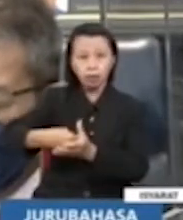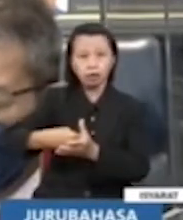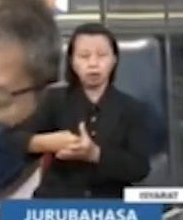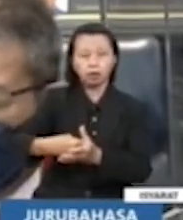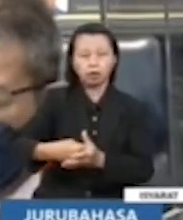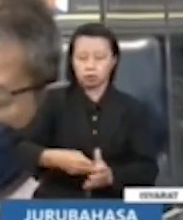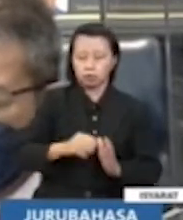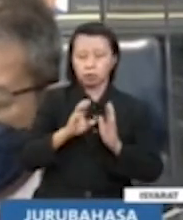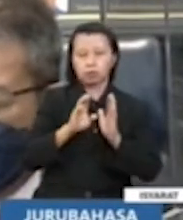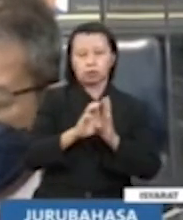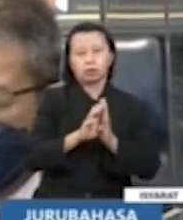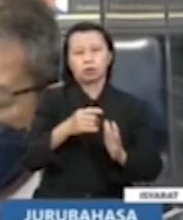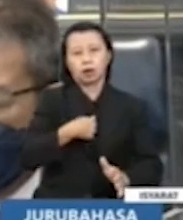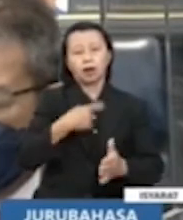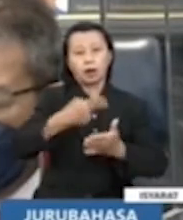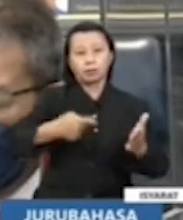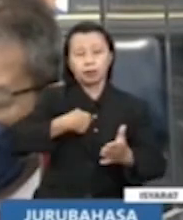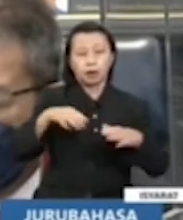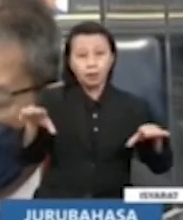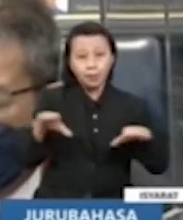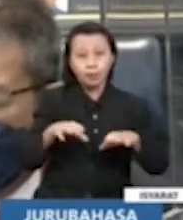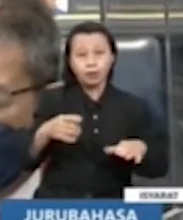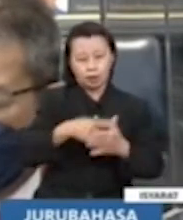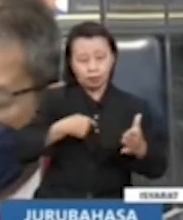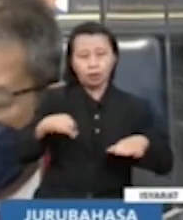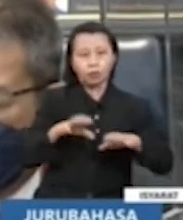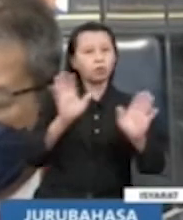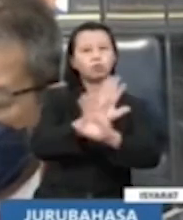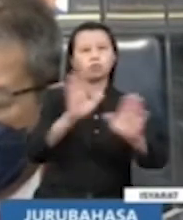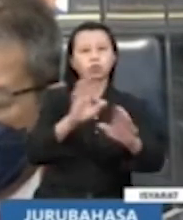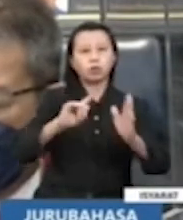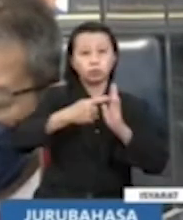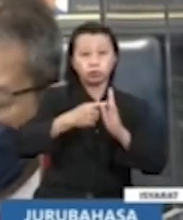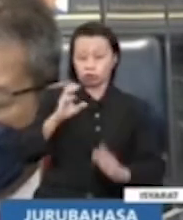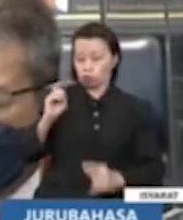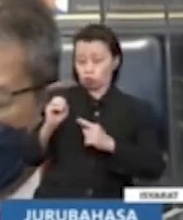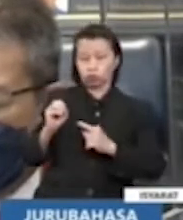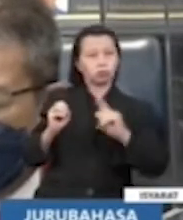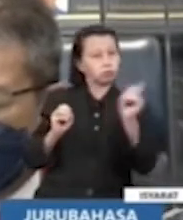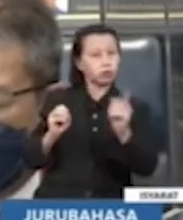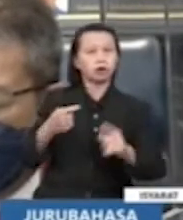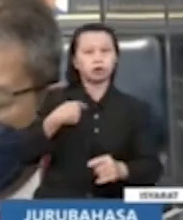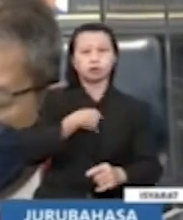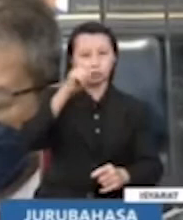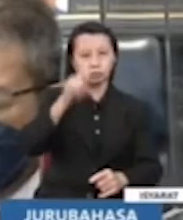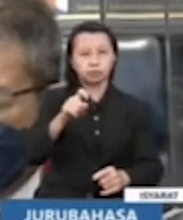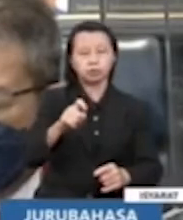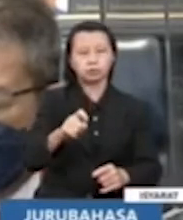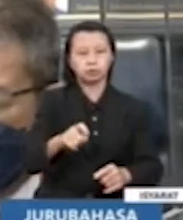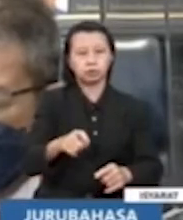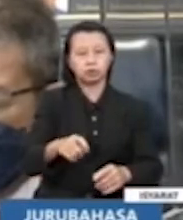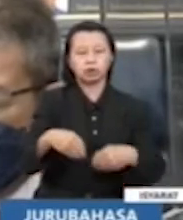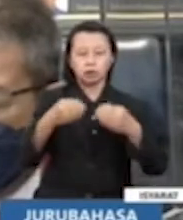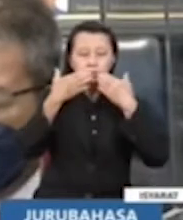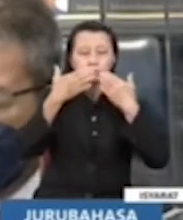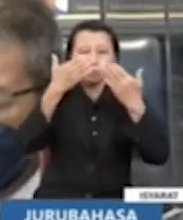sebutkan bahawa apa yang saya lakukan ini bukanlah bermula daripada kosong. Kita harus memberi